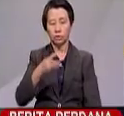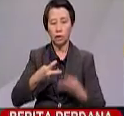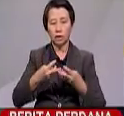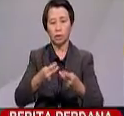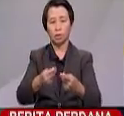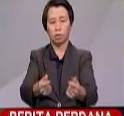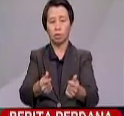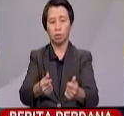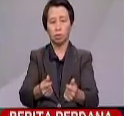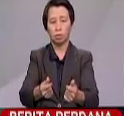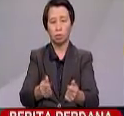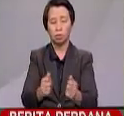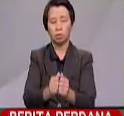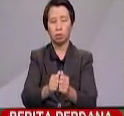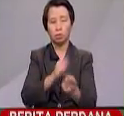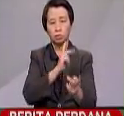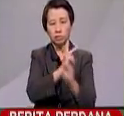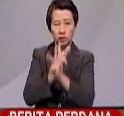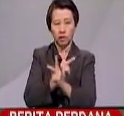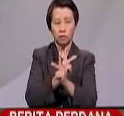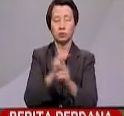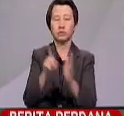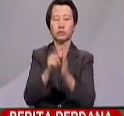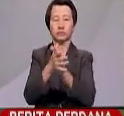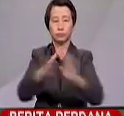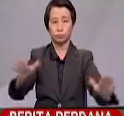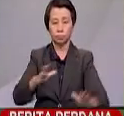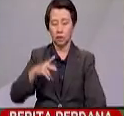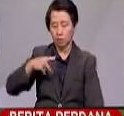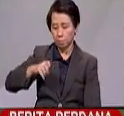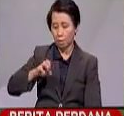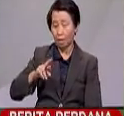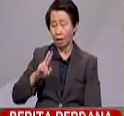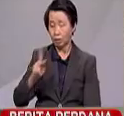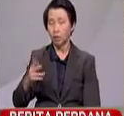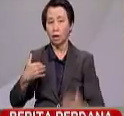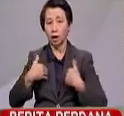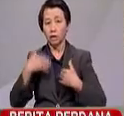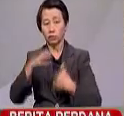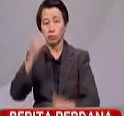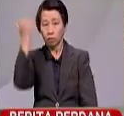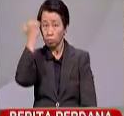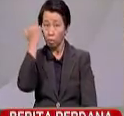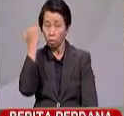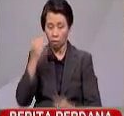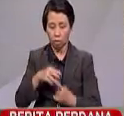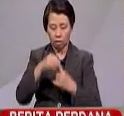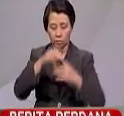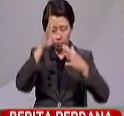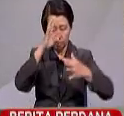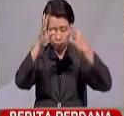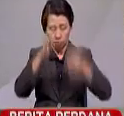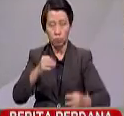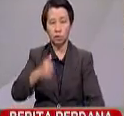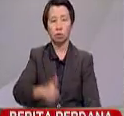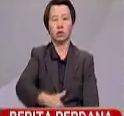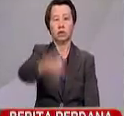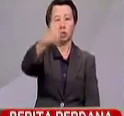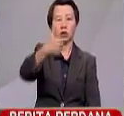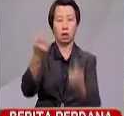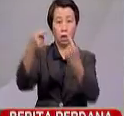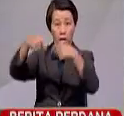lagi lah dari aspek keselamatan. PRK Kimanis diadakan selepas Mahkamah Khas Pilihan Raya memutuskan kemenangan calon